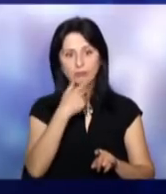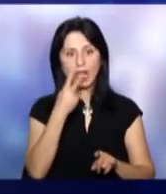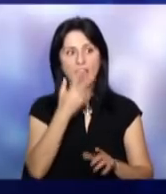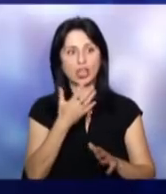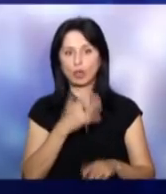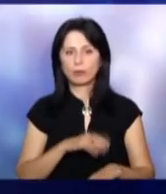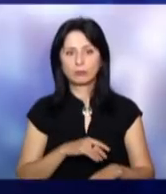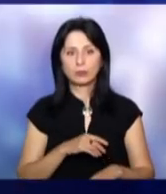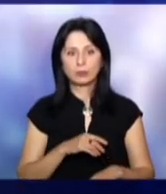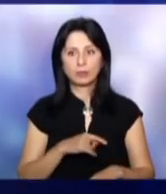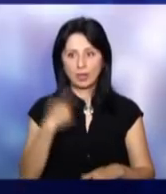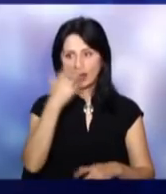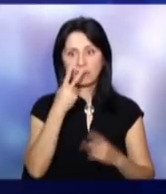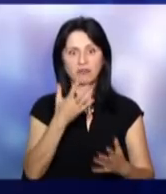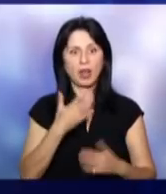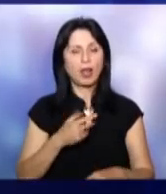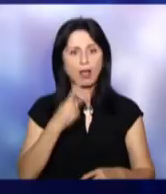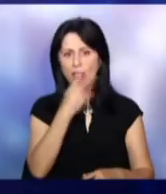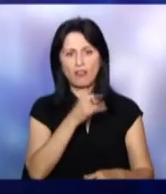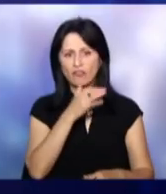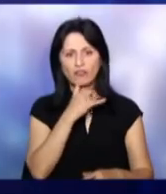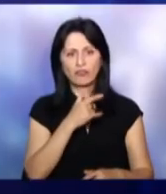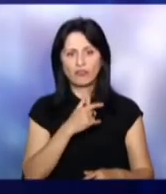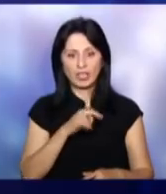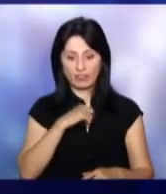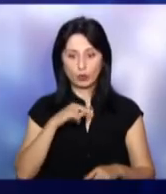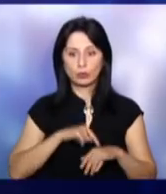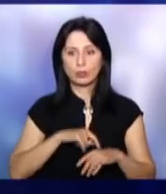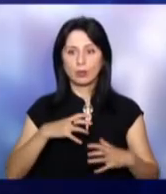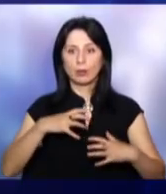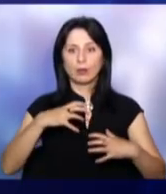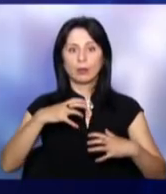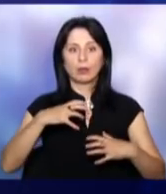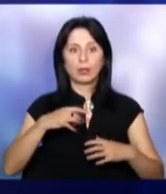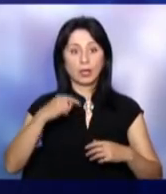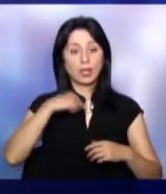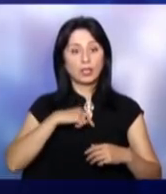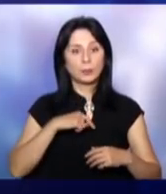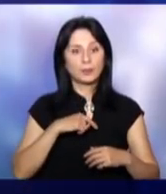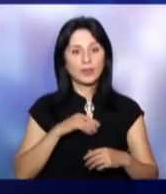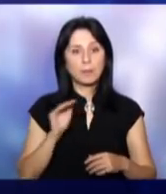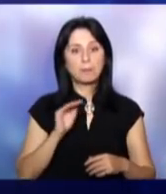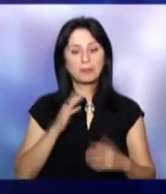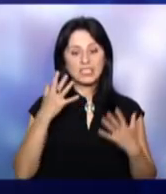ეტყობა. მათ გონიათ, რომ ეს გარეგნულად ეტყობათ, იმიტომ თვითონ ასე განიცდიან მთელ სიტუაციას. თვითონ ასე განიცდიან? მაგრამ ფიზიკურად